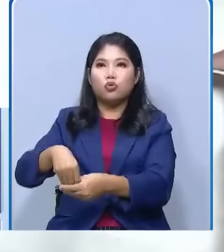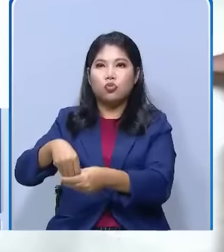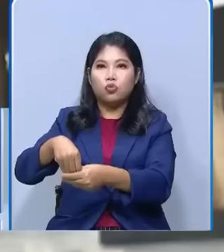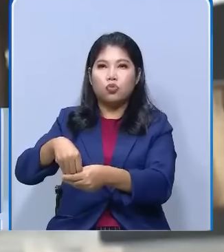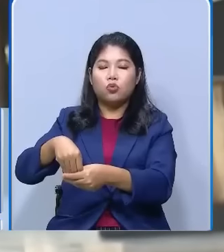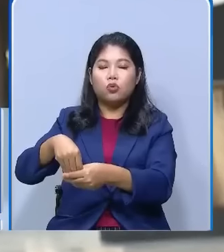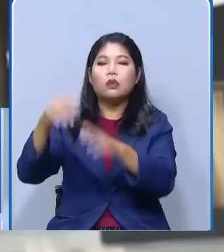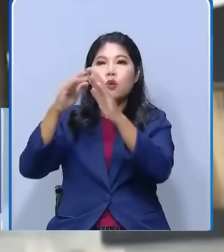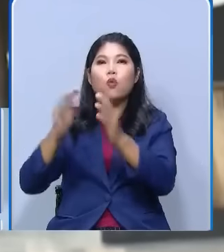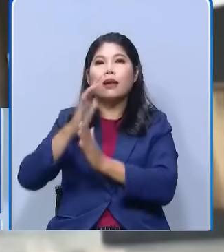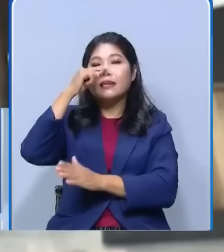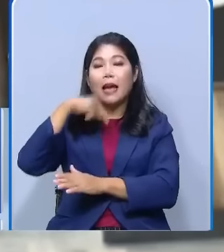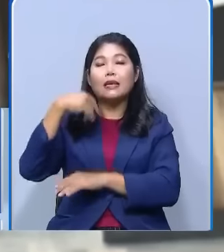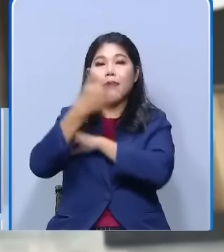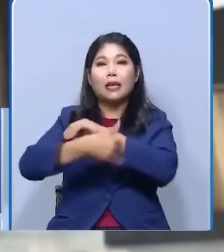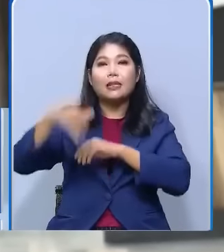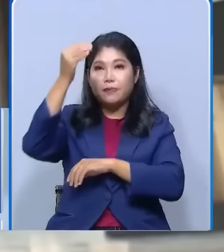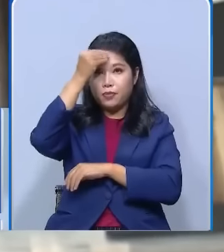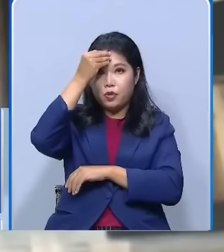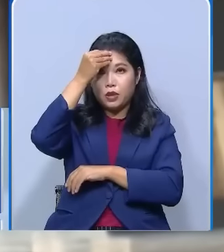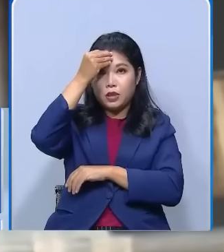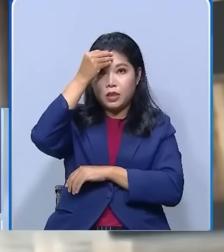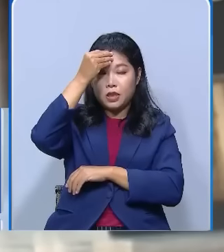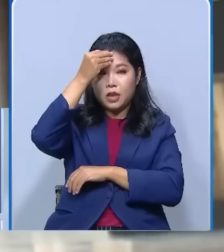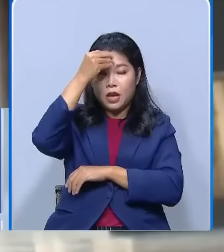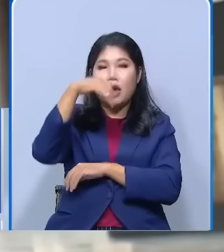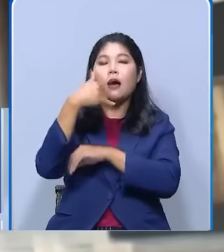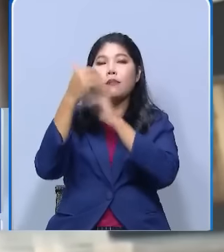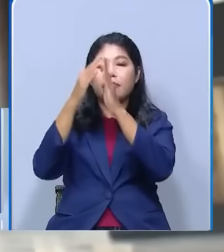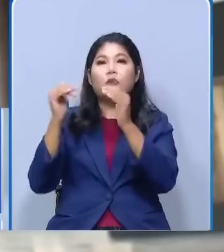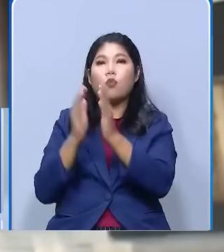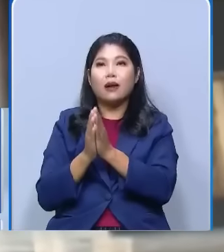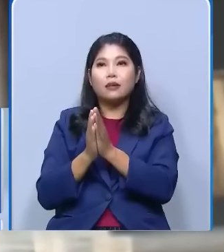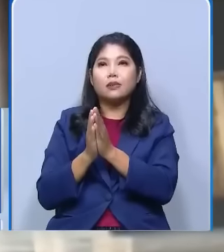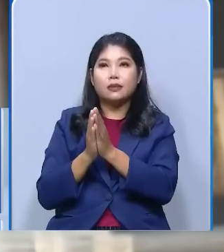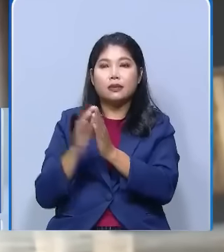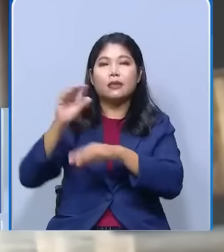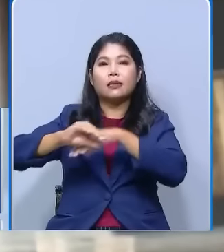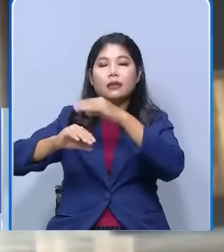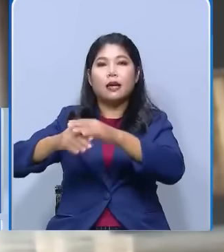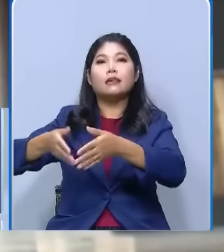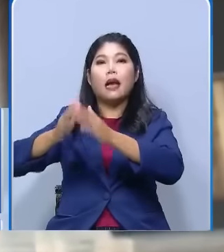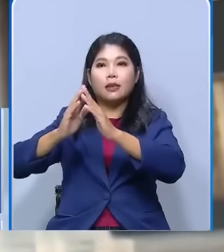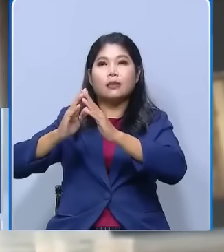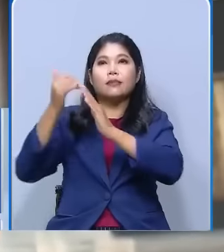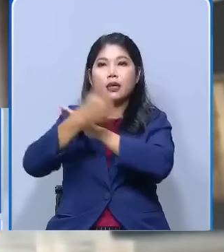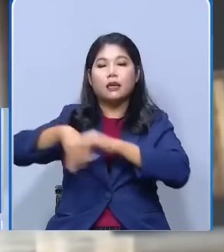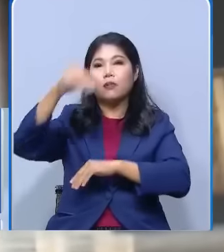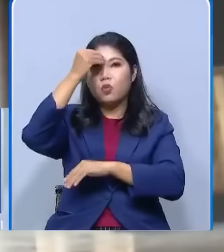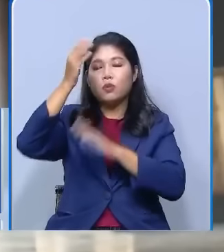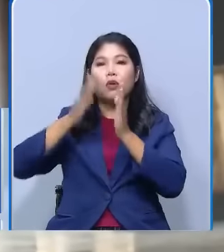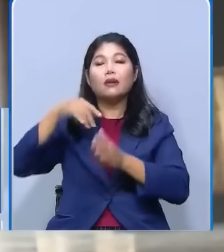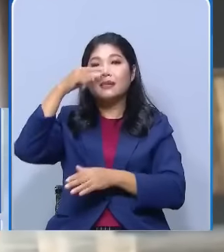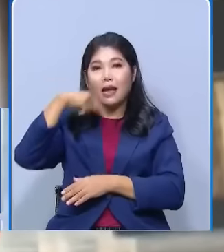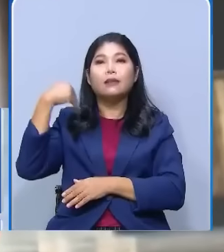ที่อยู่ในญี่ปุ่น อ ย่างนี้นะซึ่งเป็นวัดที่ทางพระอาจารย์ววชิระเมธีได้สร้างขึ้นเพราะว่าที่ญี่ปุ่นก็มีคนไทยคือต้อง